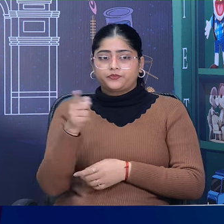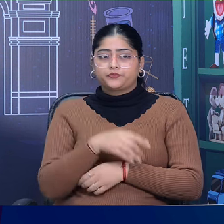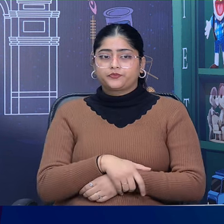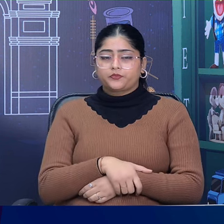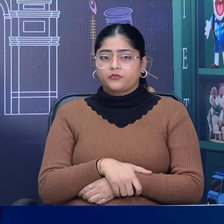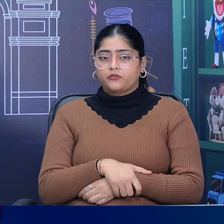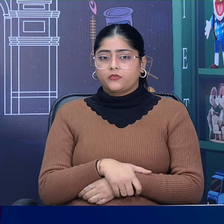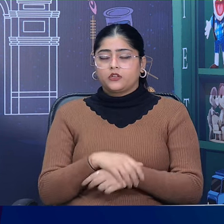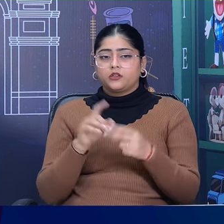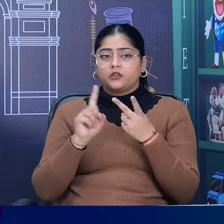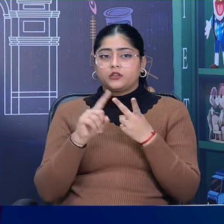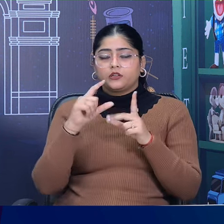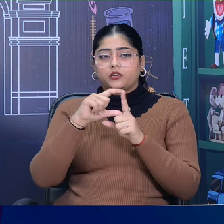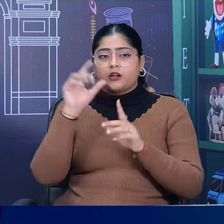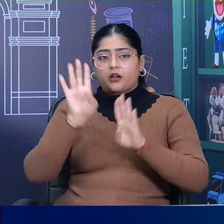राज